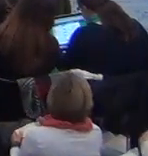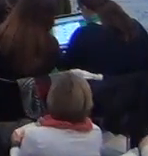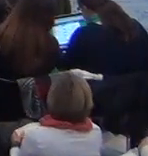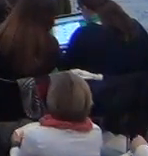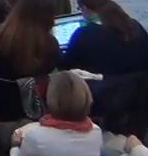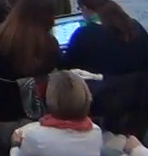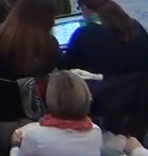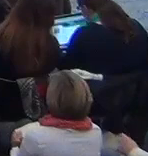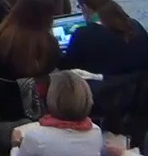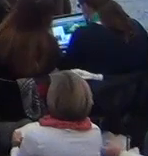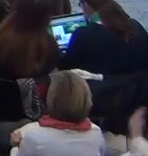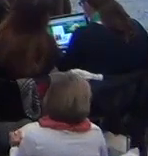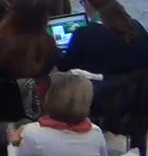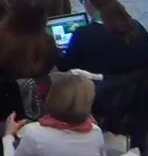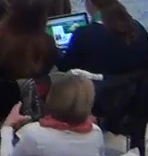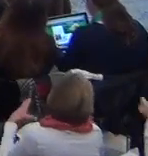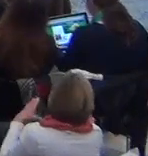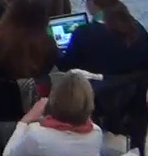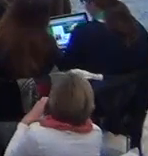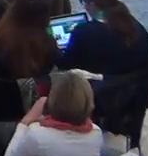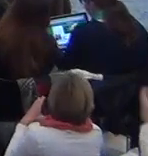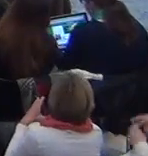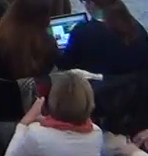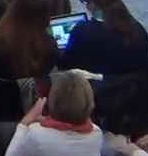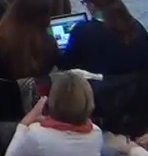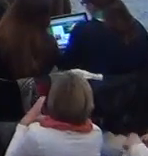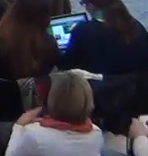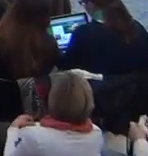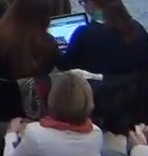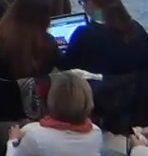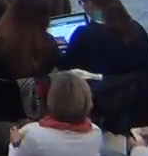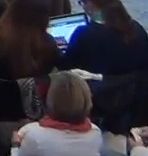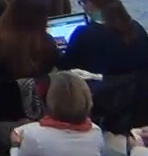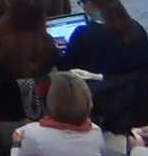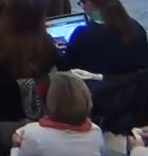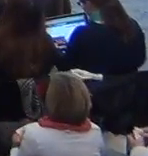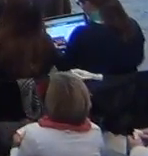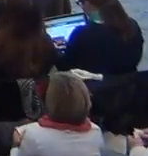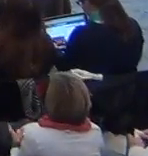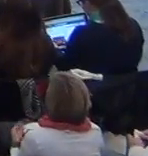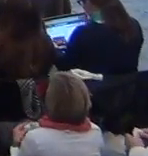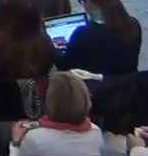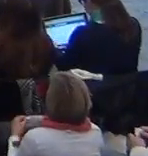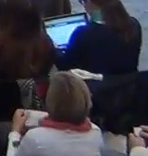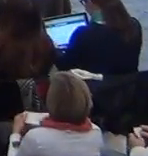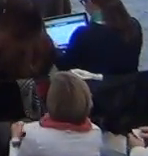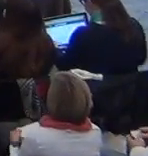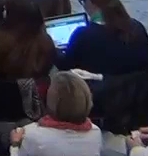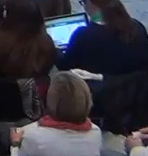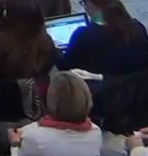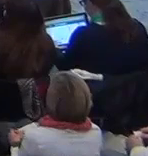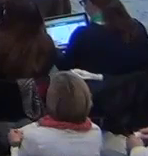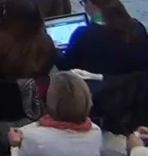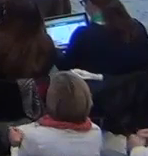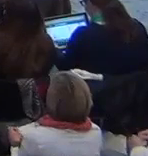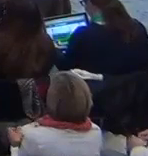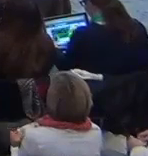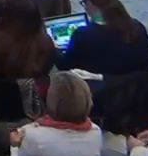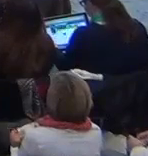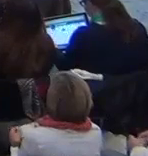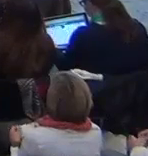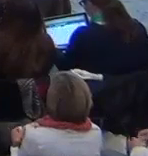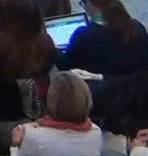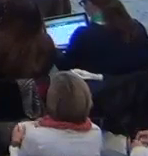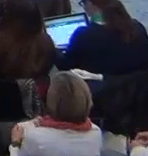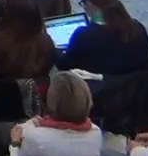Gut, die Zettel werden verteilt. Vielleicht haltet ihr auch noch mal eure Stimmkarten hoch, wenn ihr noch keinen Wahlzettel bekommen habt.